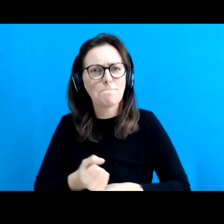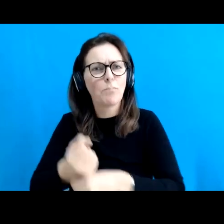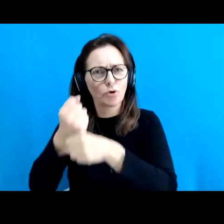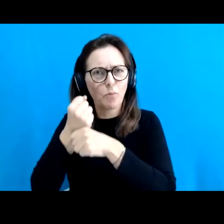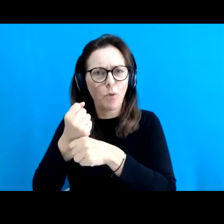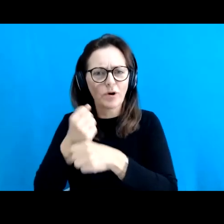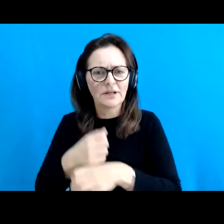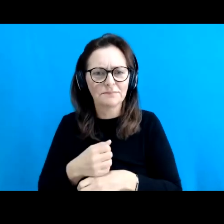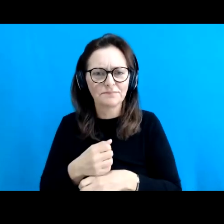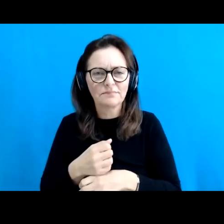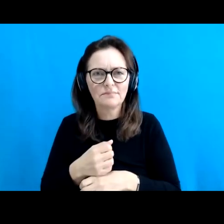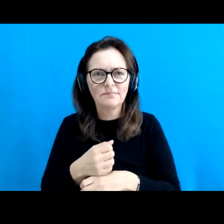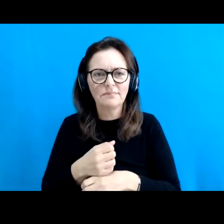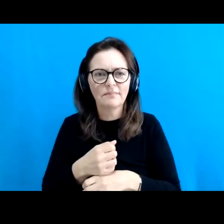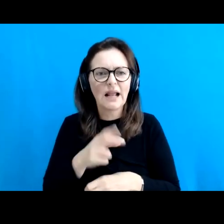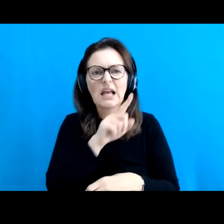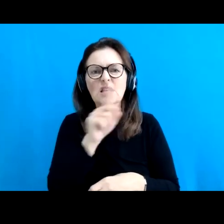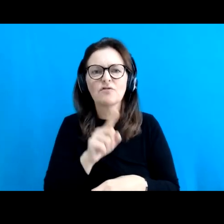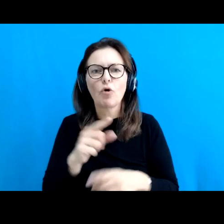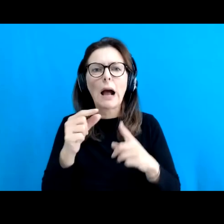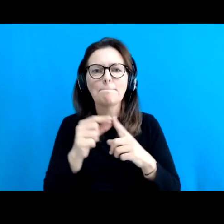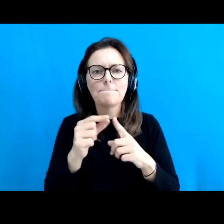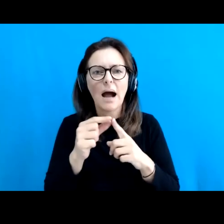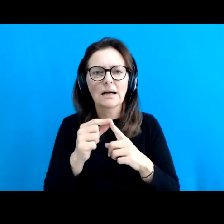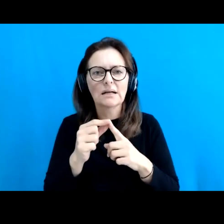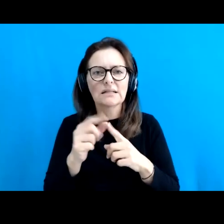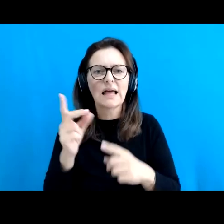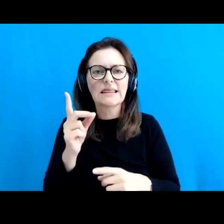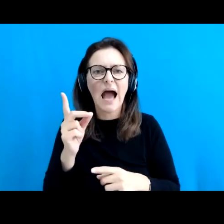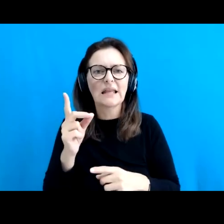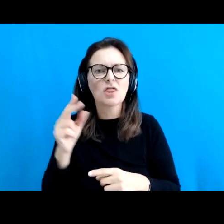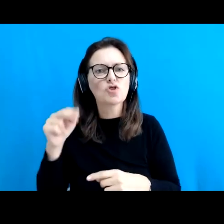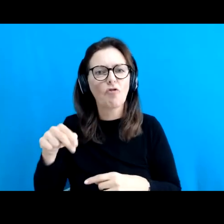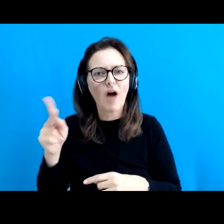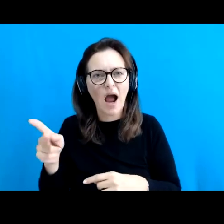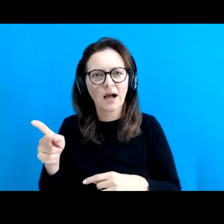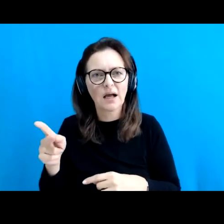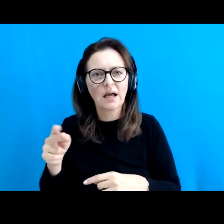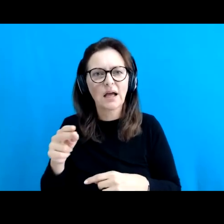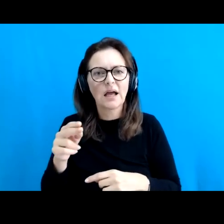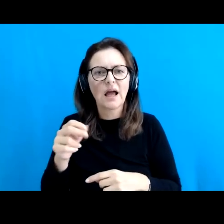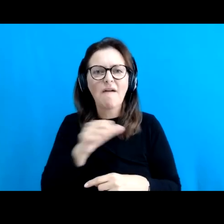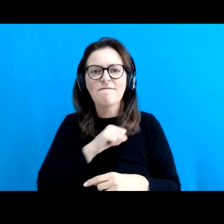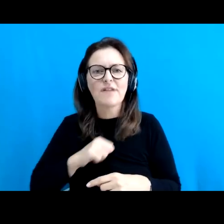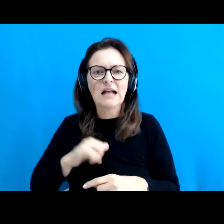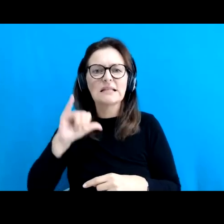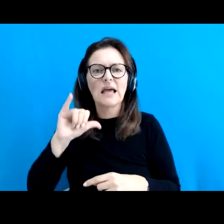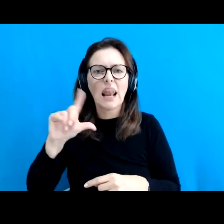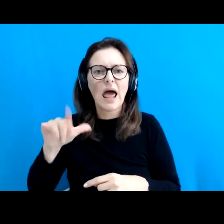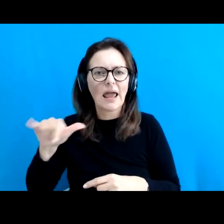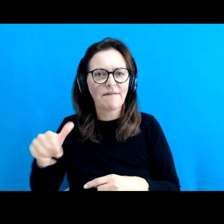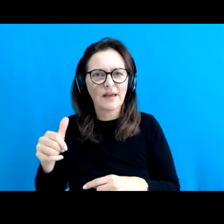naj zahvalim Zvonki Pangerc, Pahernik, Darjanu Novaku, Franci Olajevcu in obema